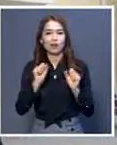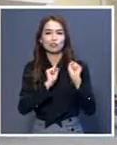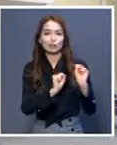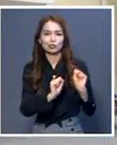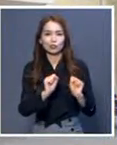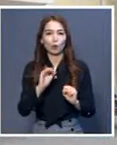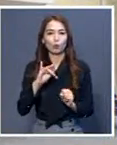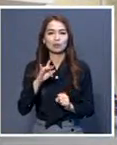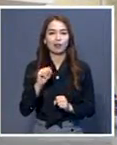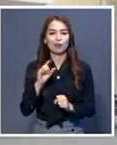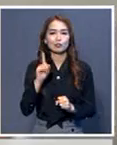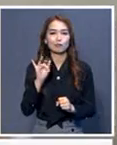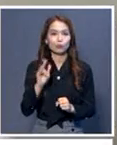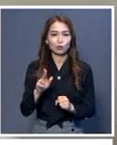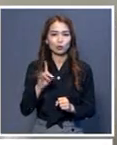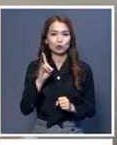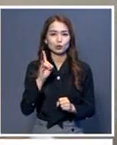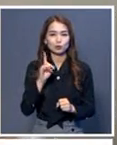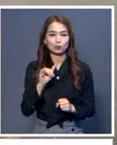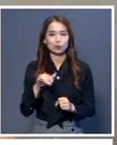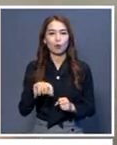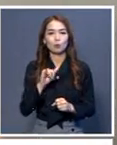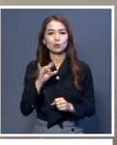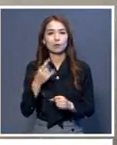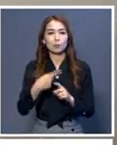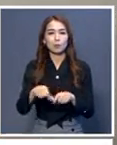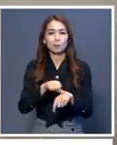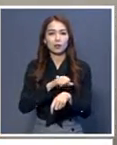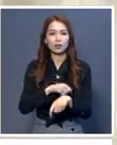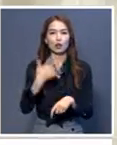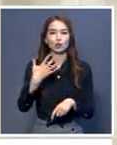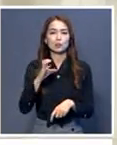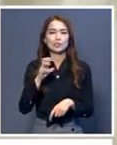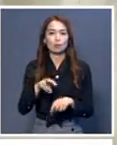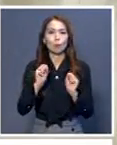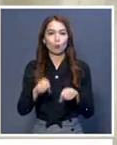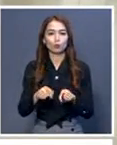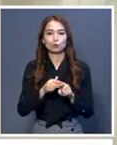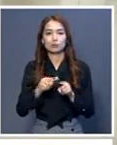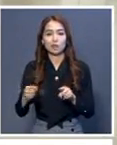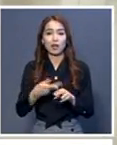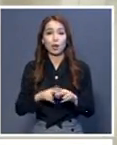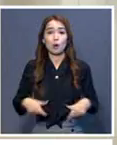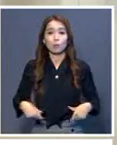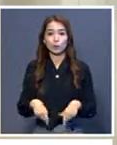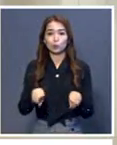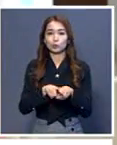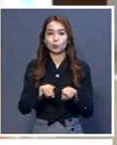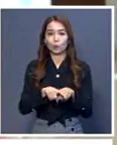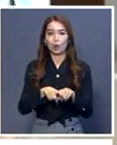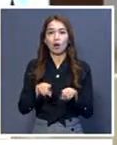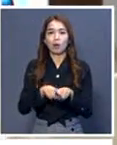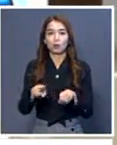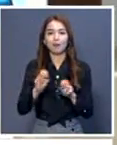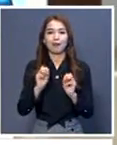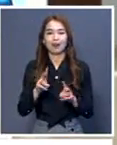бағдарламамен көзілдірікпен көру мүмкіндігін 1 метр 50 сантиметрге дейін ұзартуға болады. Белбеу де солай. Оның сездіру сигнал